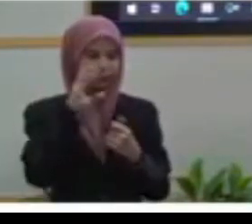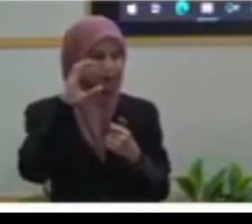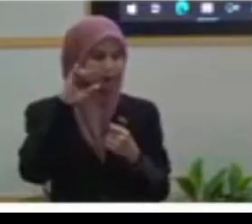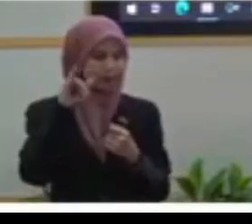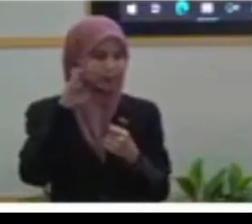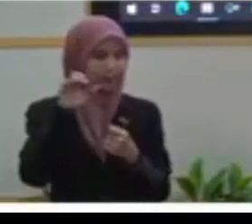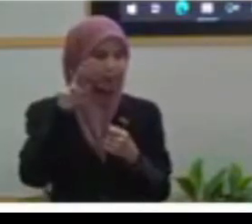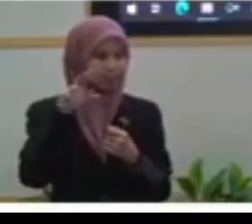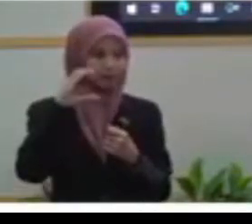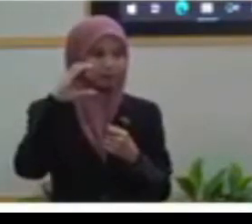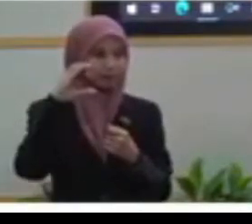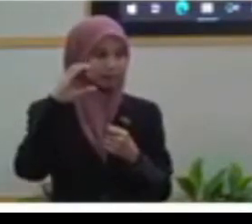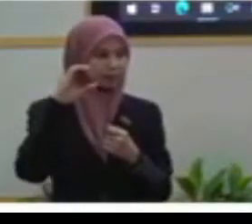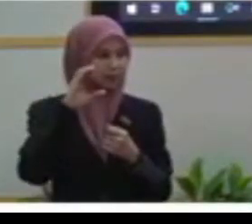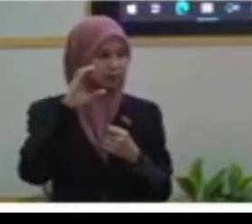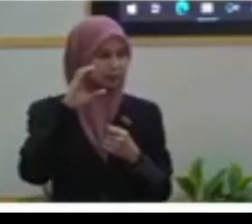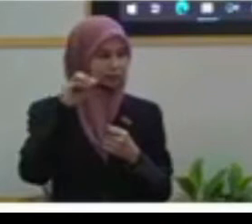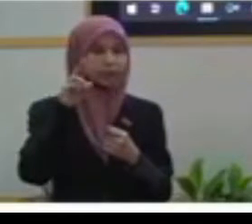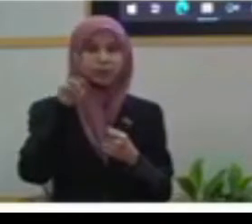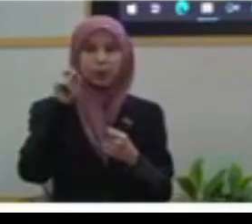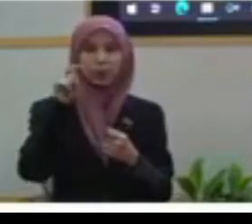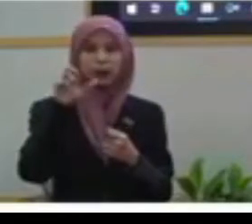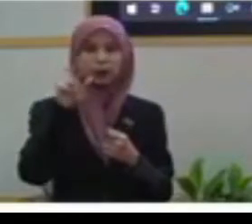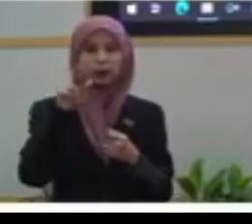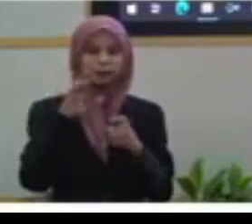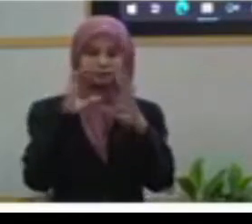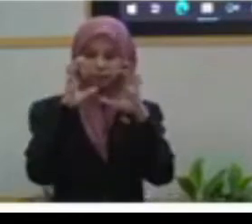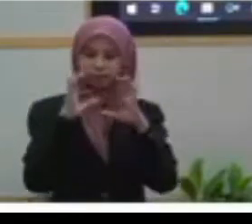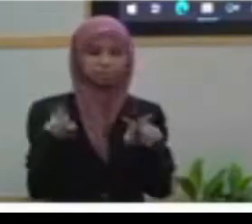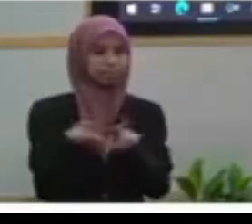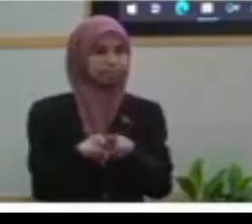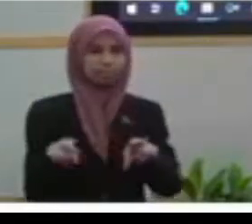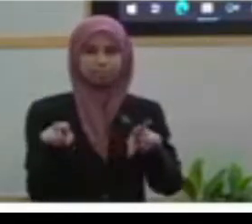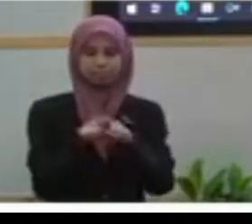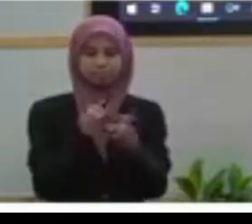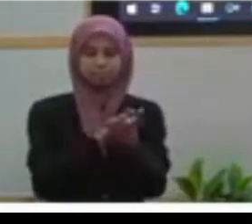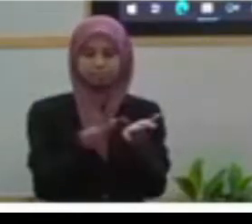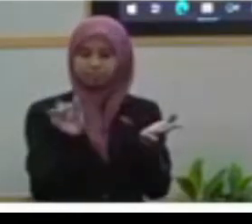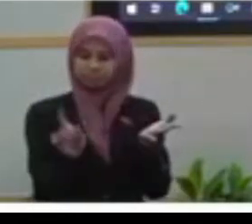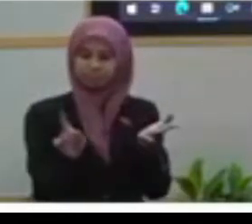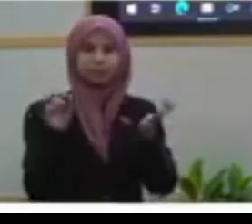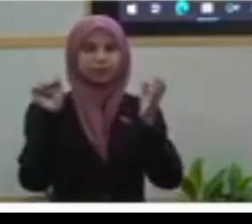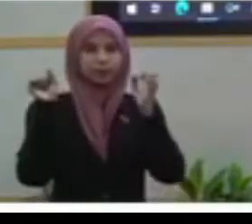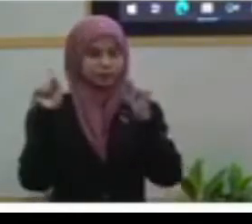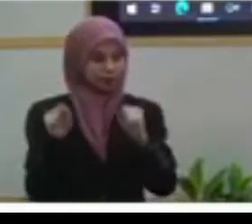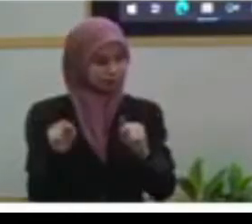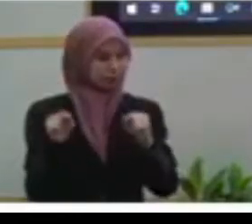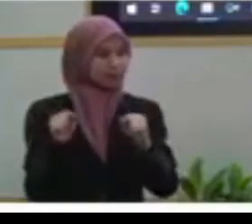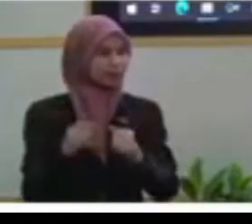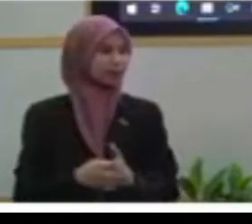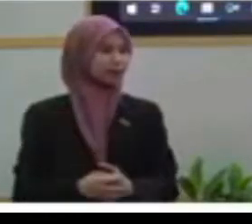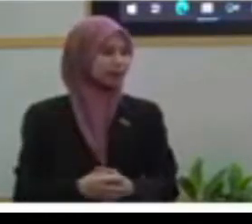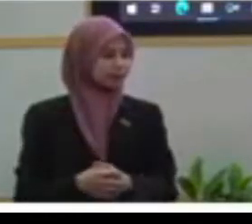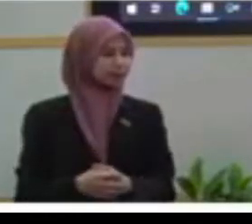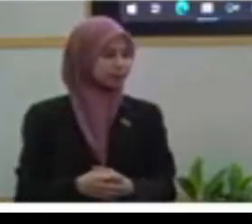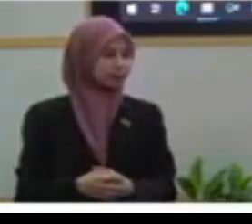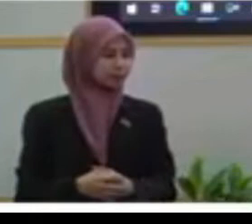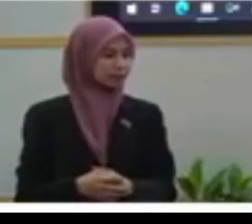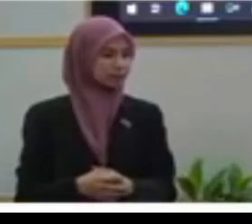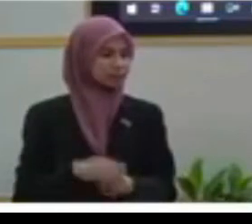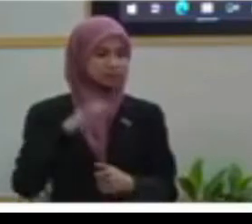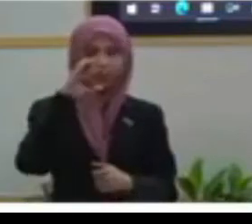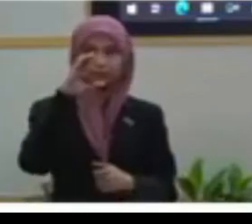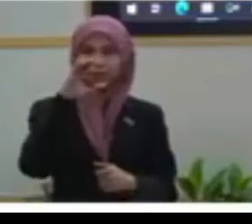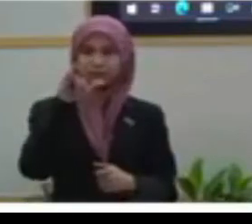Kerana cyber counter ni sama dengan kaunter berpusat yang kita sediakan di secara fizikal.